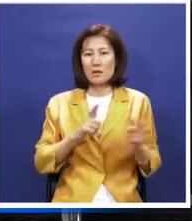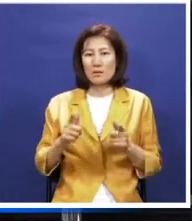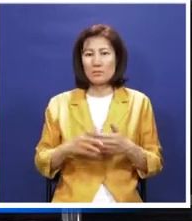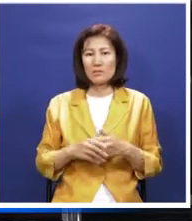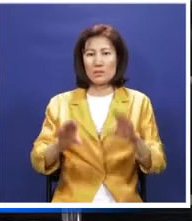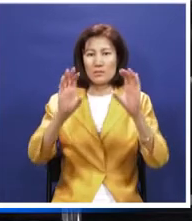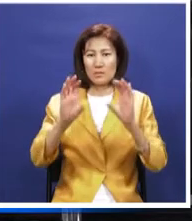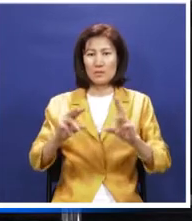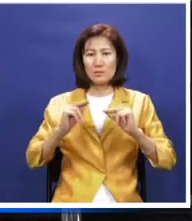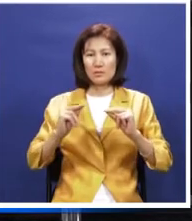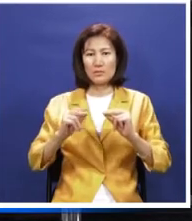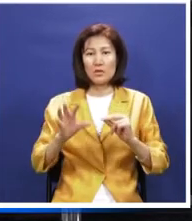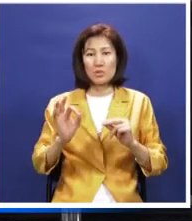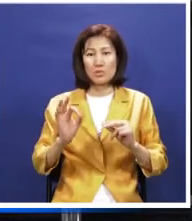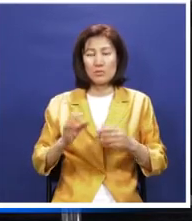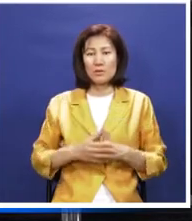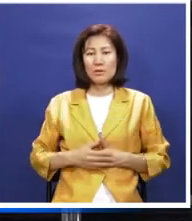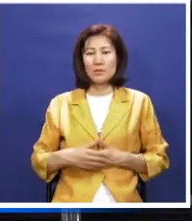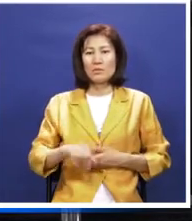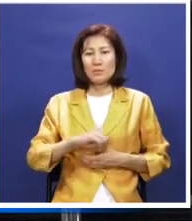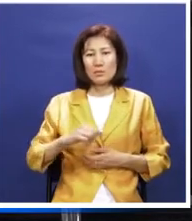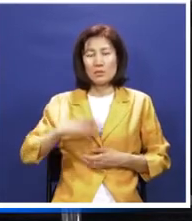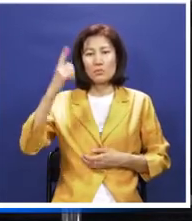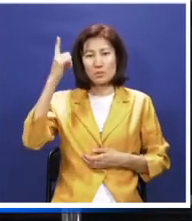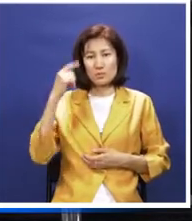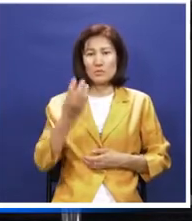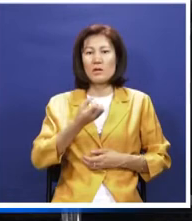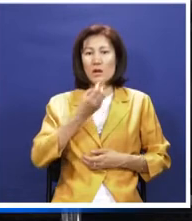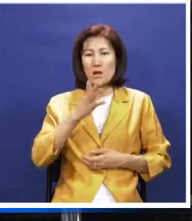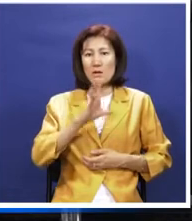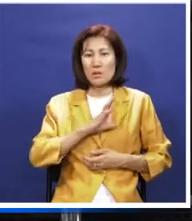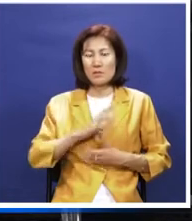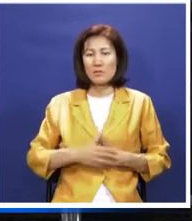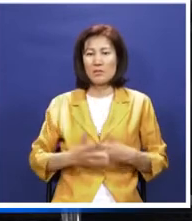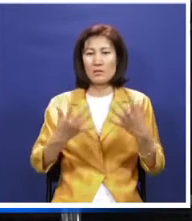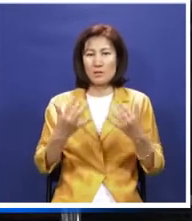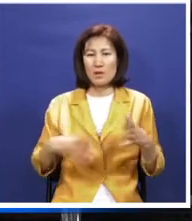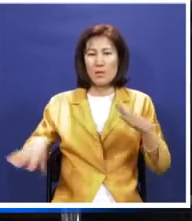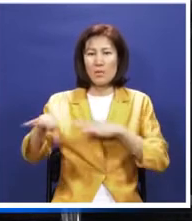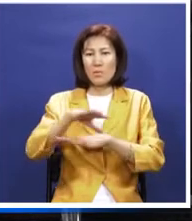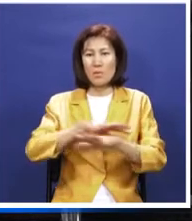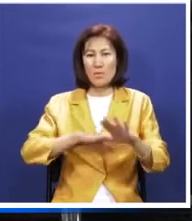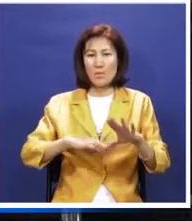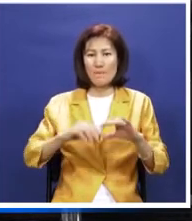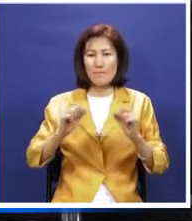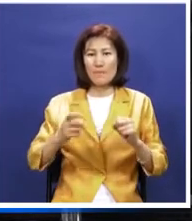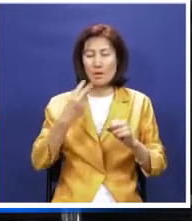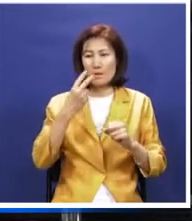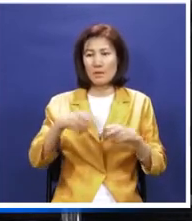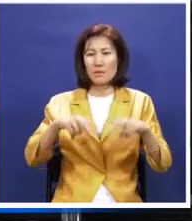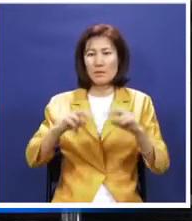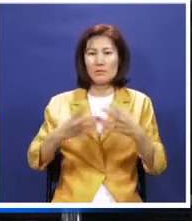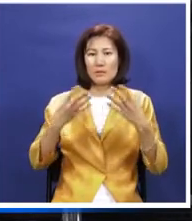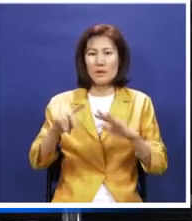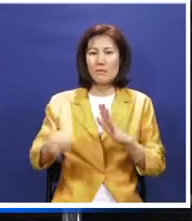закону. Все. Ну понятно, мы не тот орган, который мы можем. Мы это общественный. Если сейчас выполнять закон, да. Мы